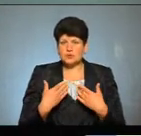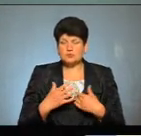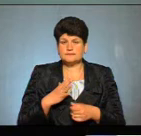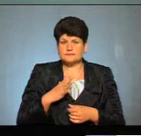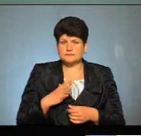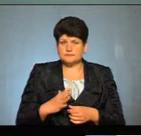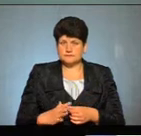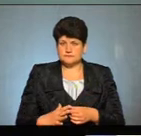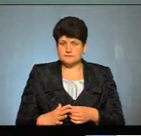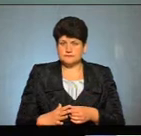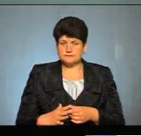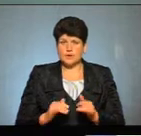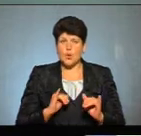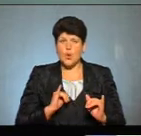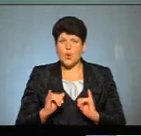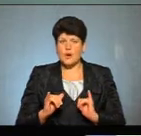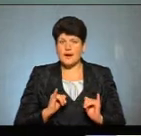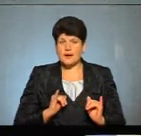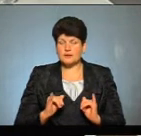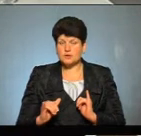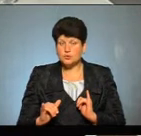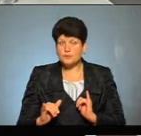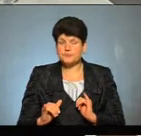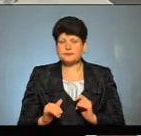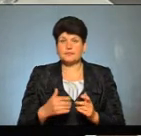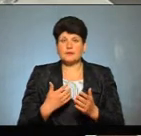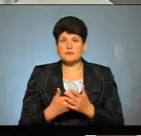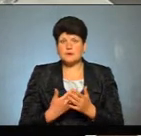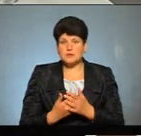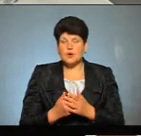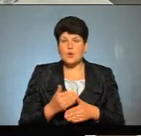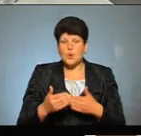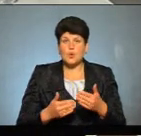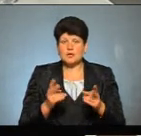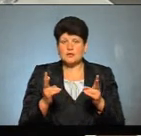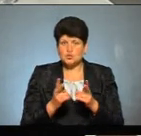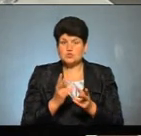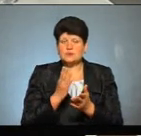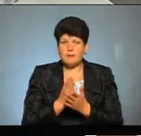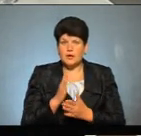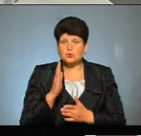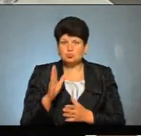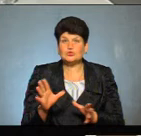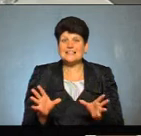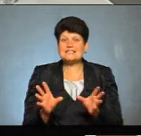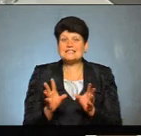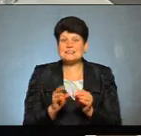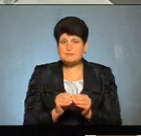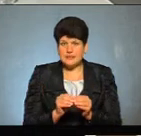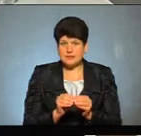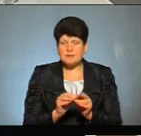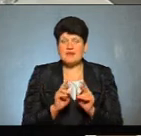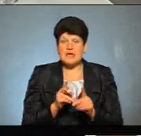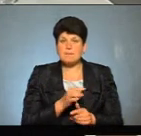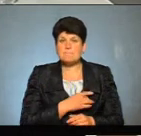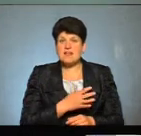виважено, коректно. Мабуть, кроки на зустріч мають бути спільними як